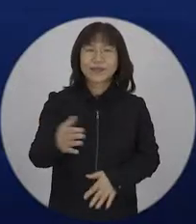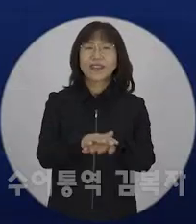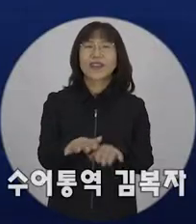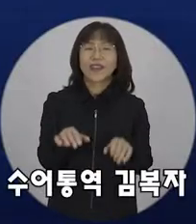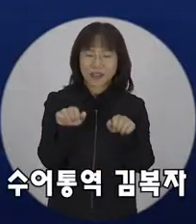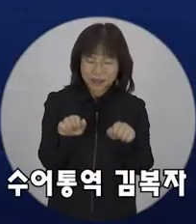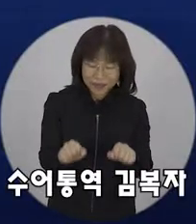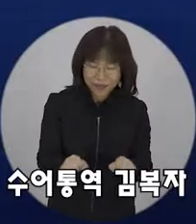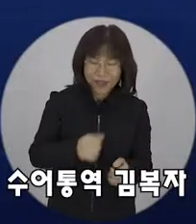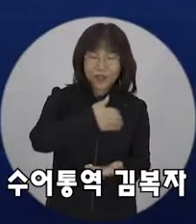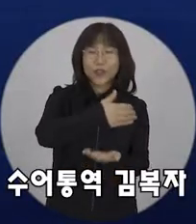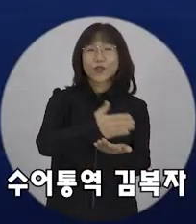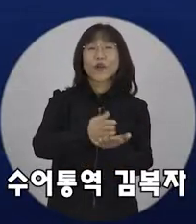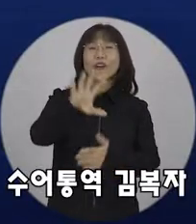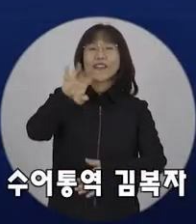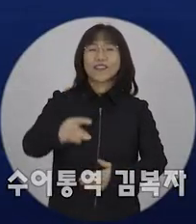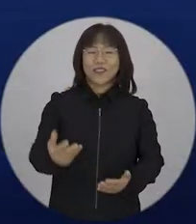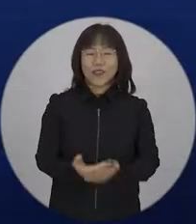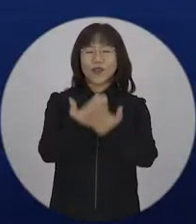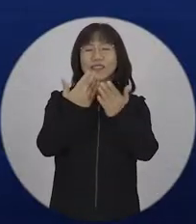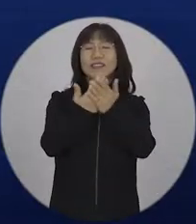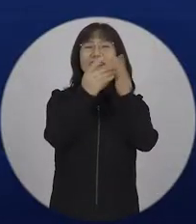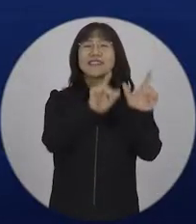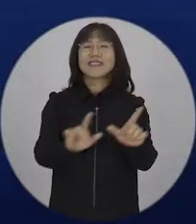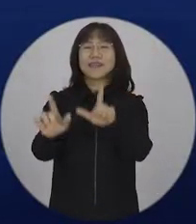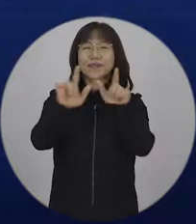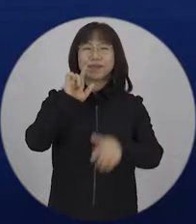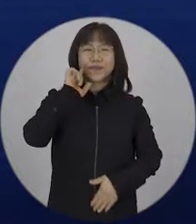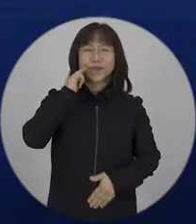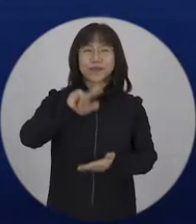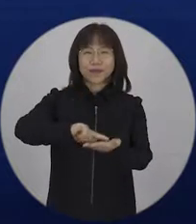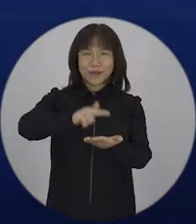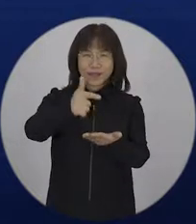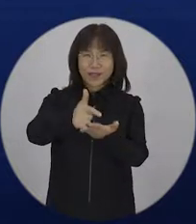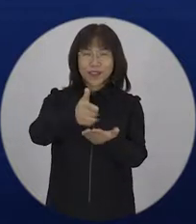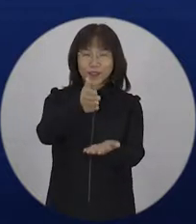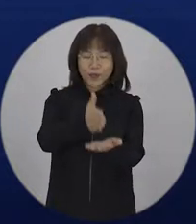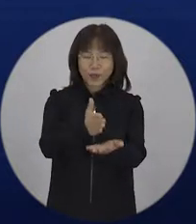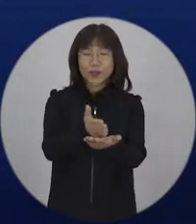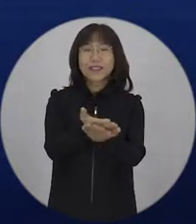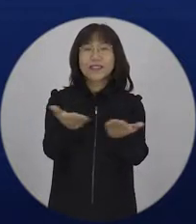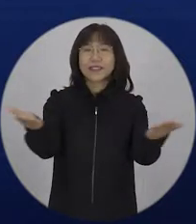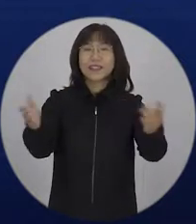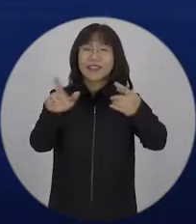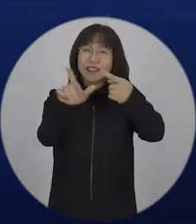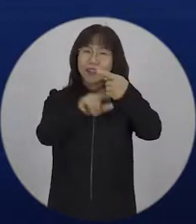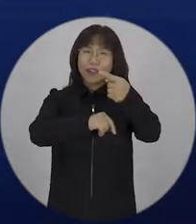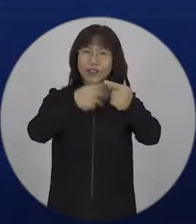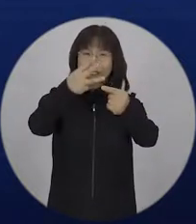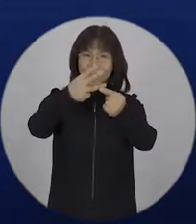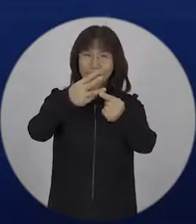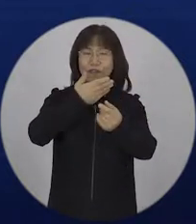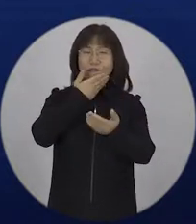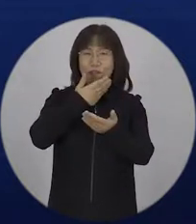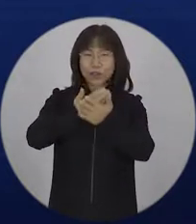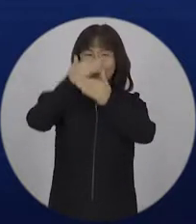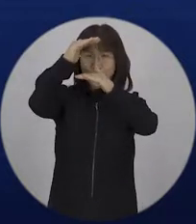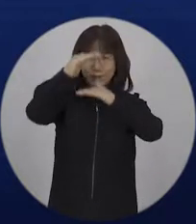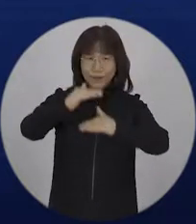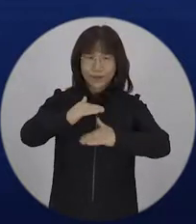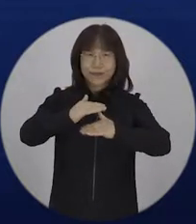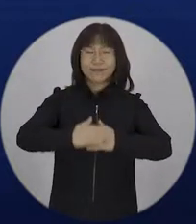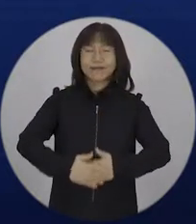구민 여러분 안녕하십니까? 조화로운 성장, 삶이 아름다운 강서, 아이강서TV 김민주입니다. 1월 셋째 주 주간